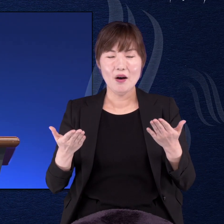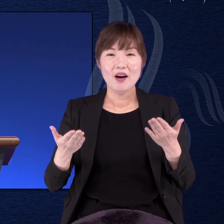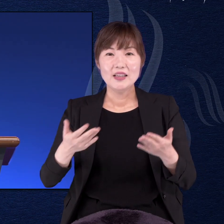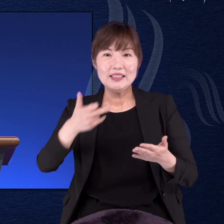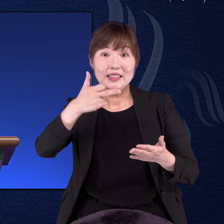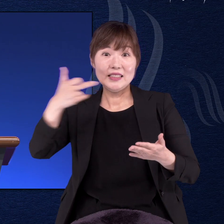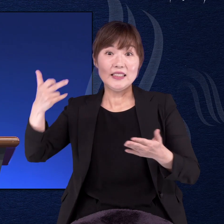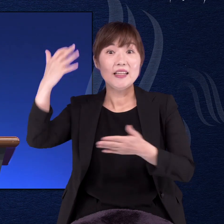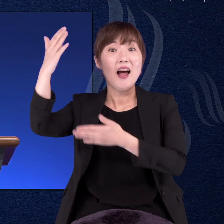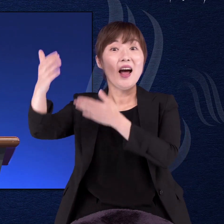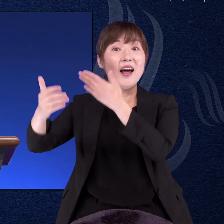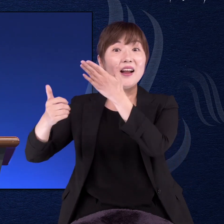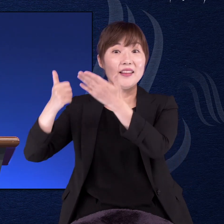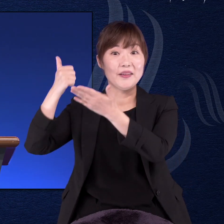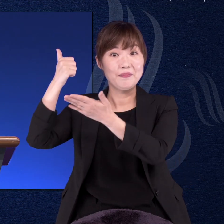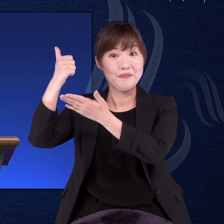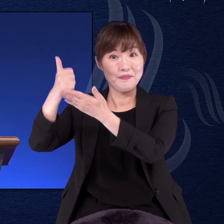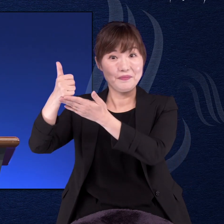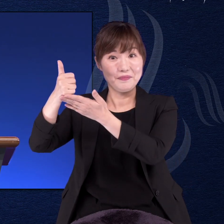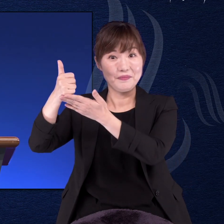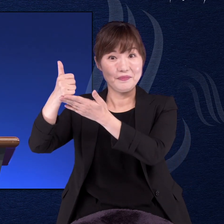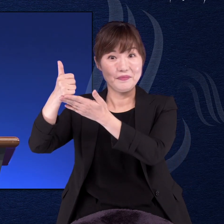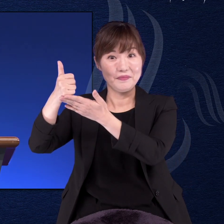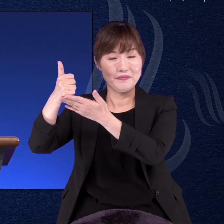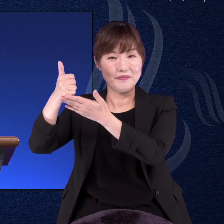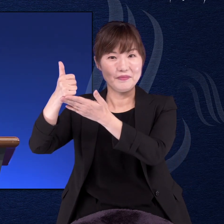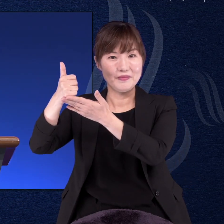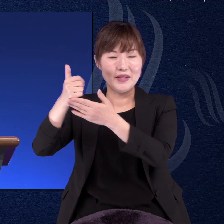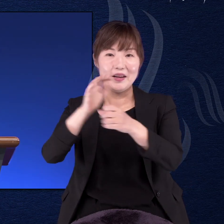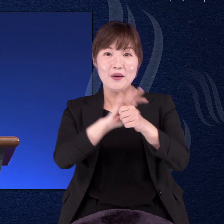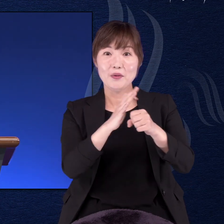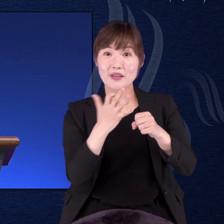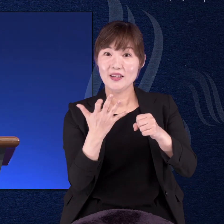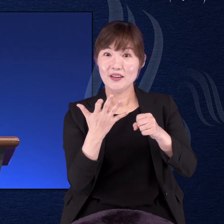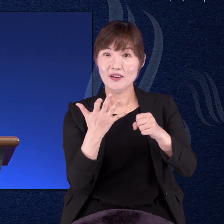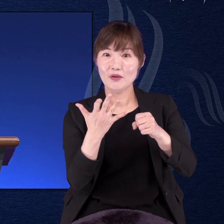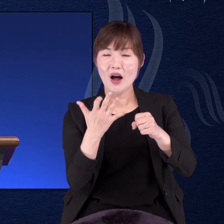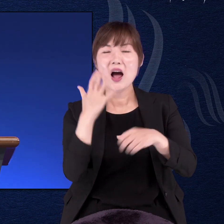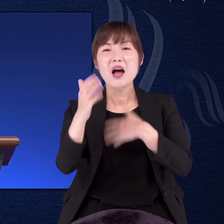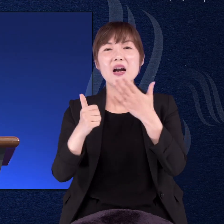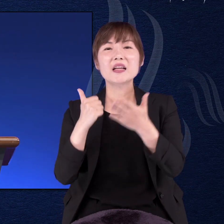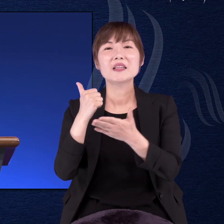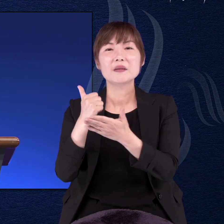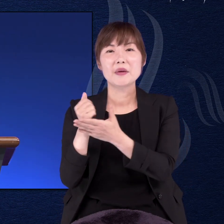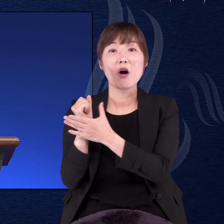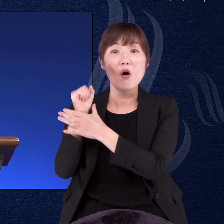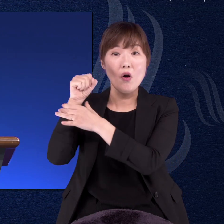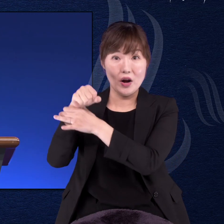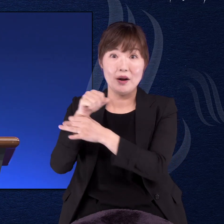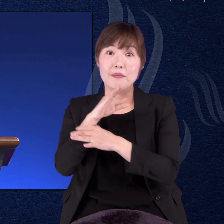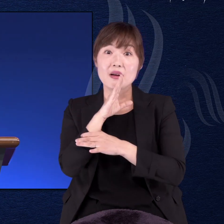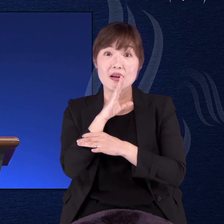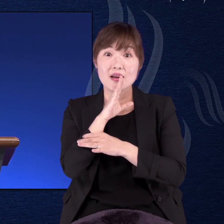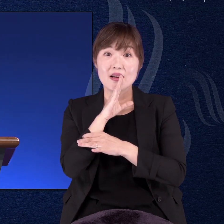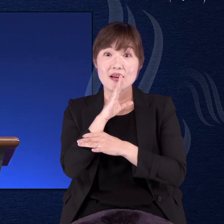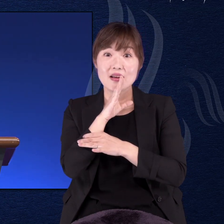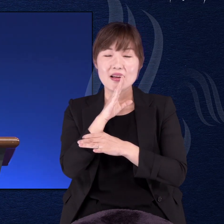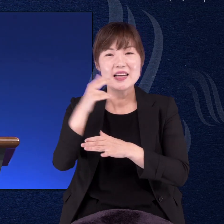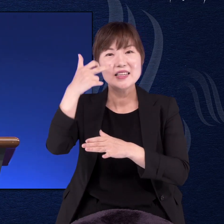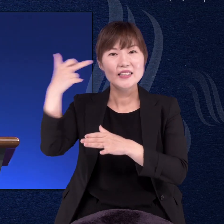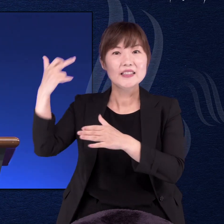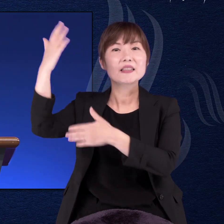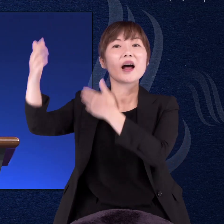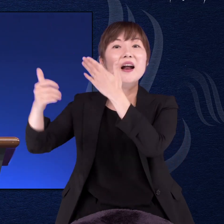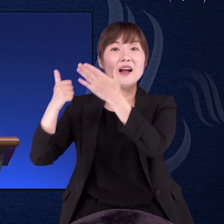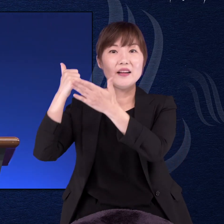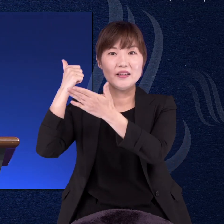당연히 코로나 하나님이 허락하신 거겠죠. 그리고 코로나보다 훨씬 크신 하나님이